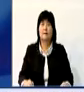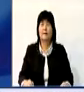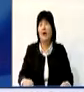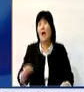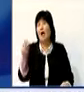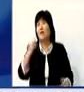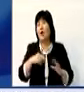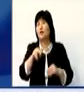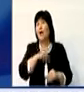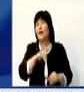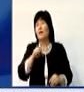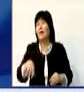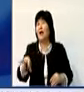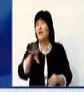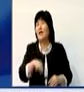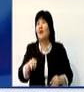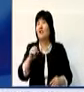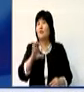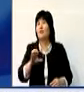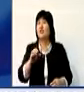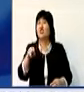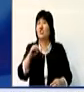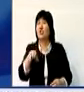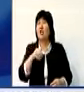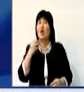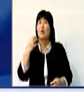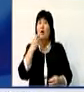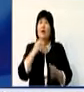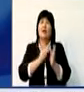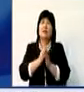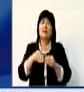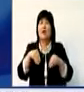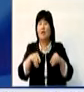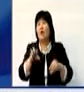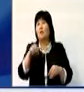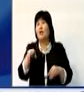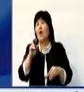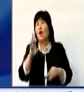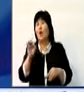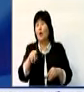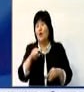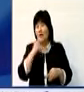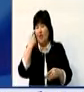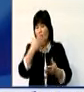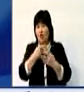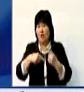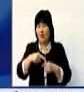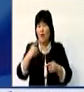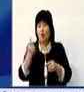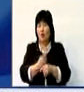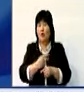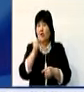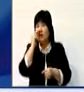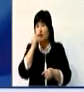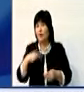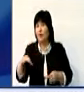Шиелі ауданы еңбеккерлерінің дені жеміс жидек бақша өнімдерін өсіруге ден қойған. Мәселен, Бидайкөл ауылында жеке кәсіпкер биыл тұңғыш рет көрші оңтүстік